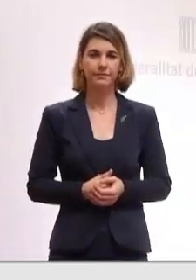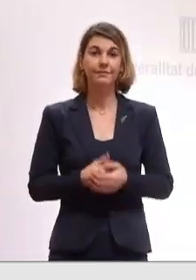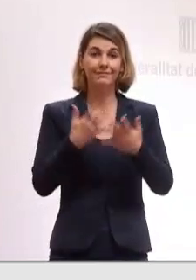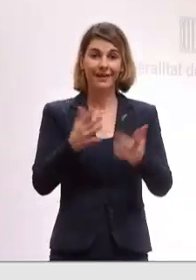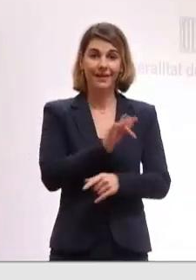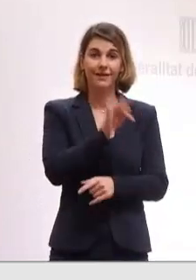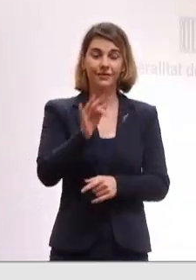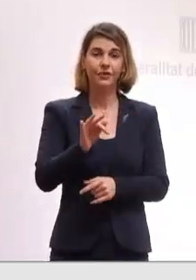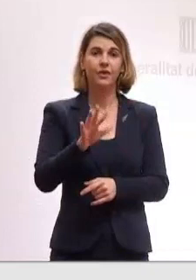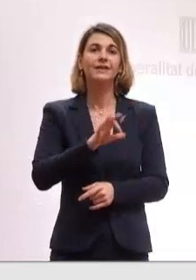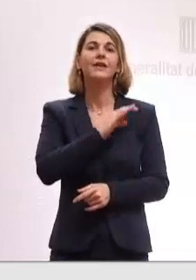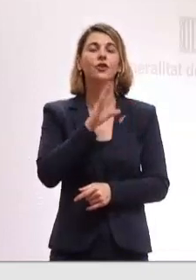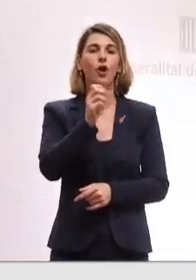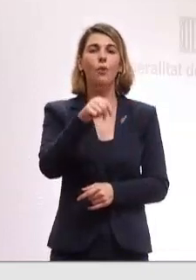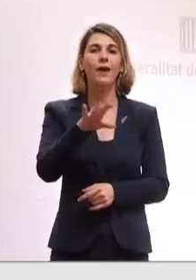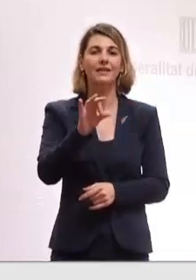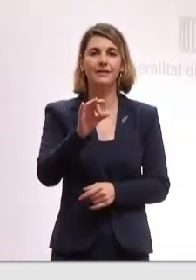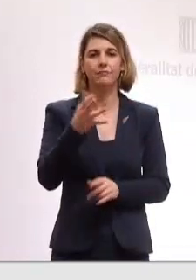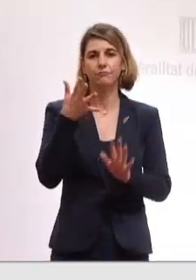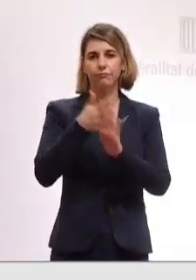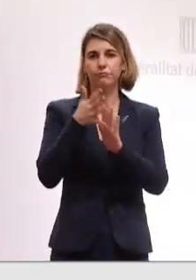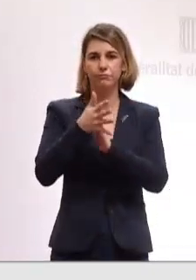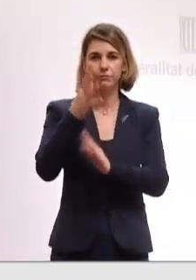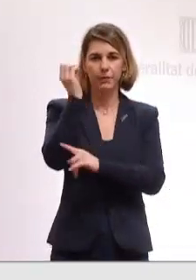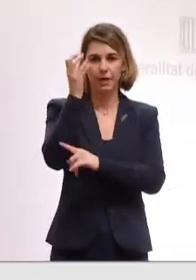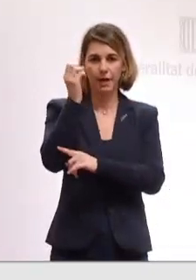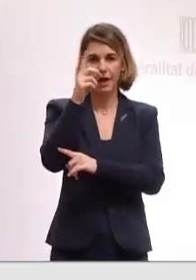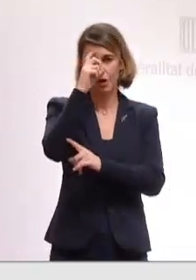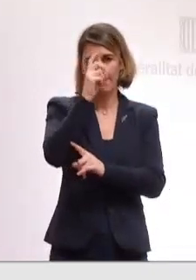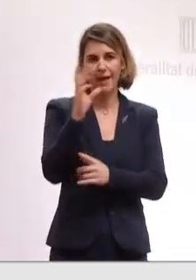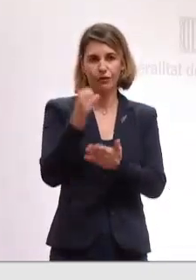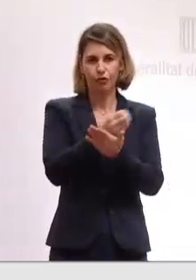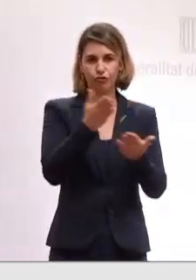Tot seguit, la senyora Comas ens adreçarà unes paraules en nom dels guardonats.